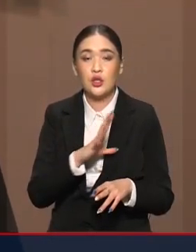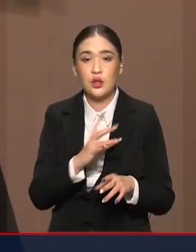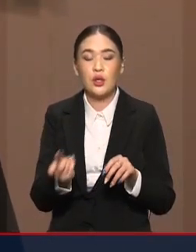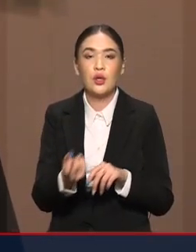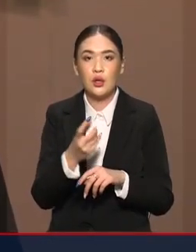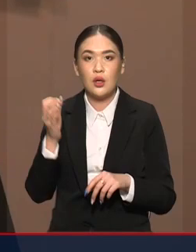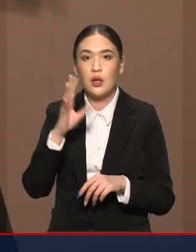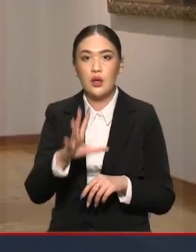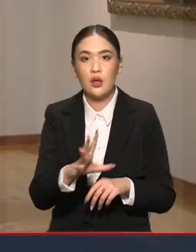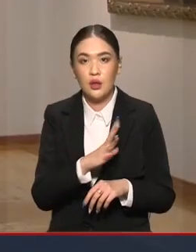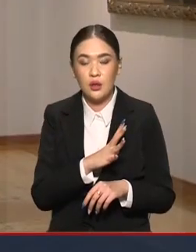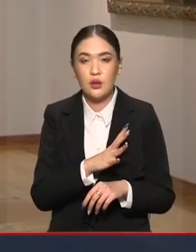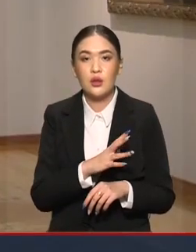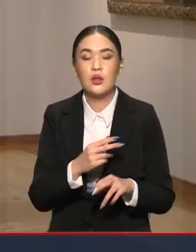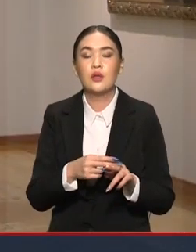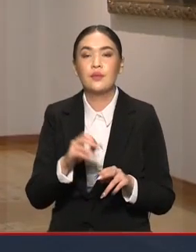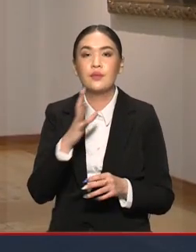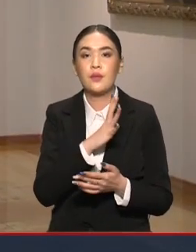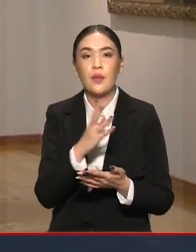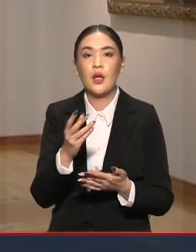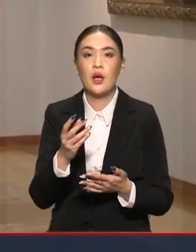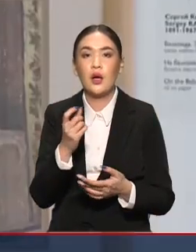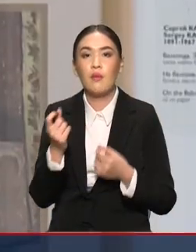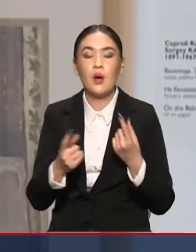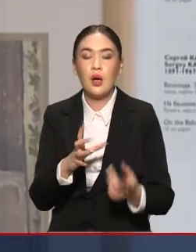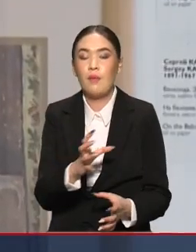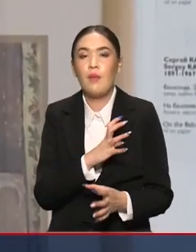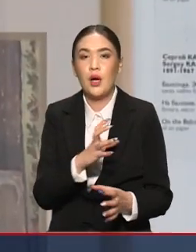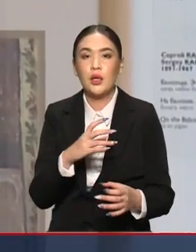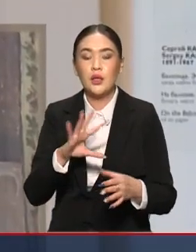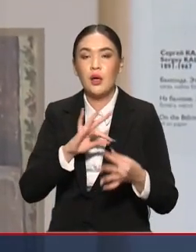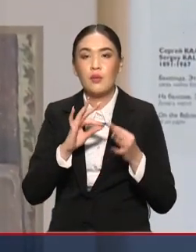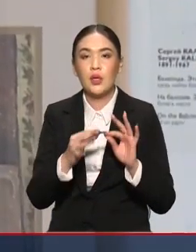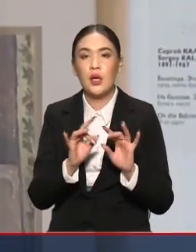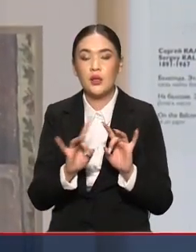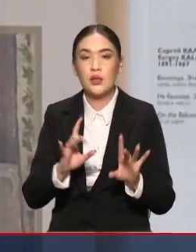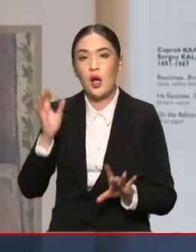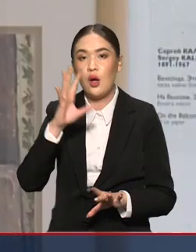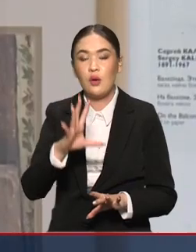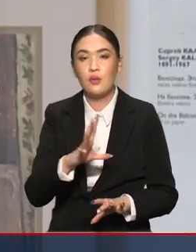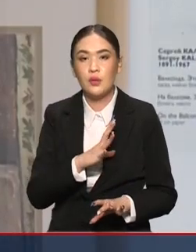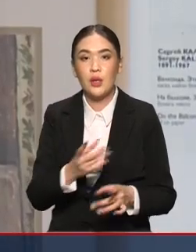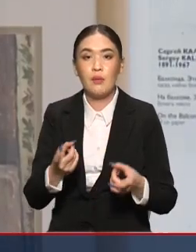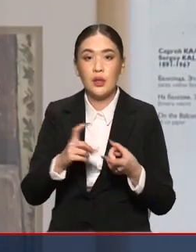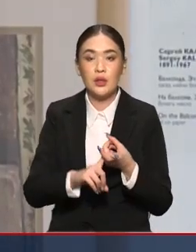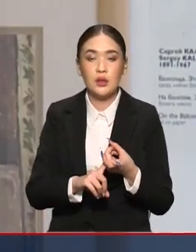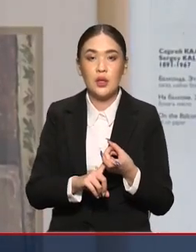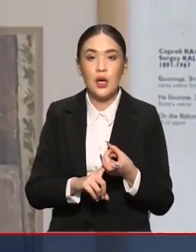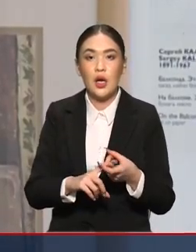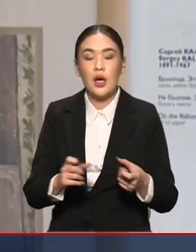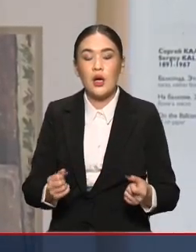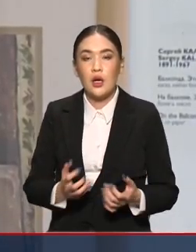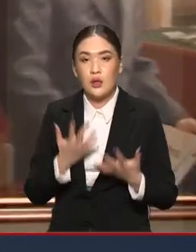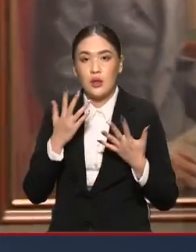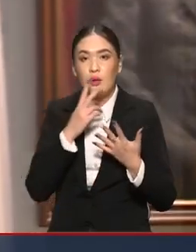музейінің қорында сақтаулы. Қастеевтің шығармашылығы өте бай, тақырып мен сюжеті халқының өмірімен байланысты. Суретші жауынгерлік